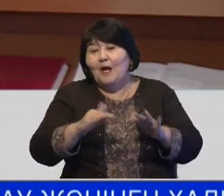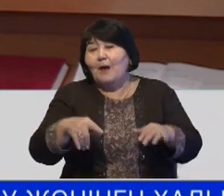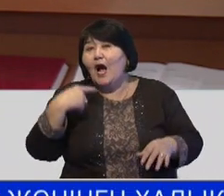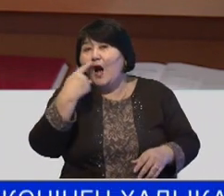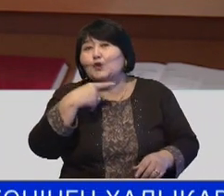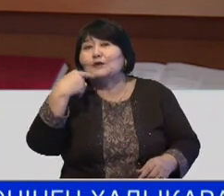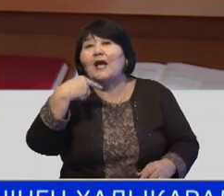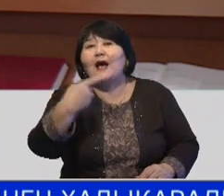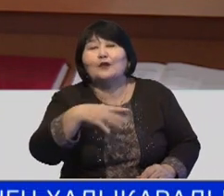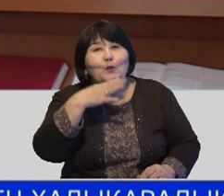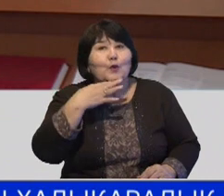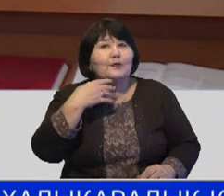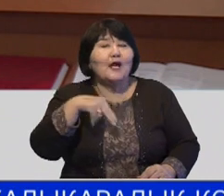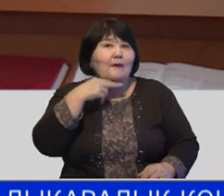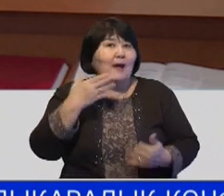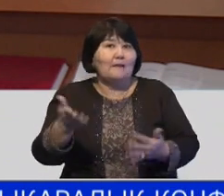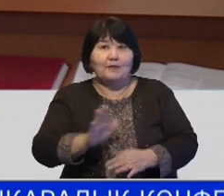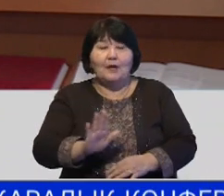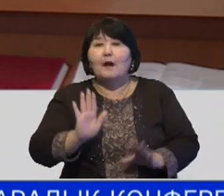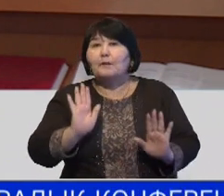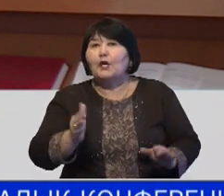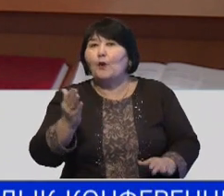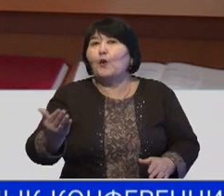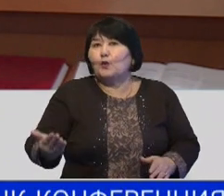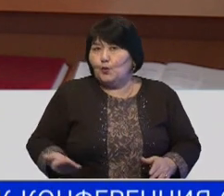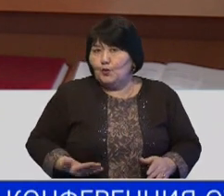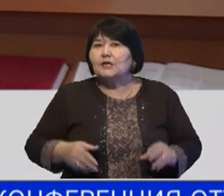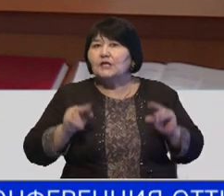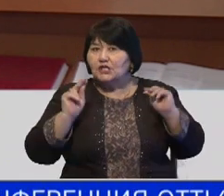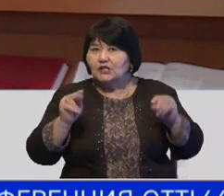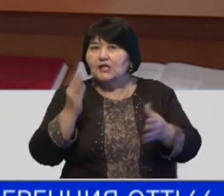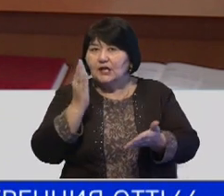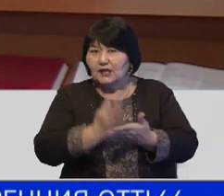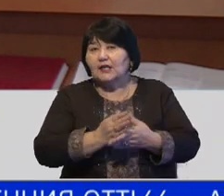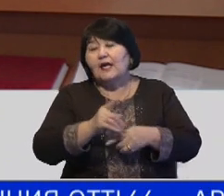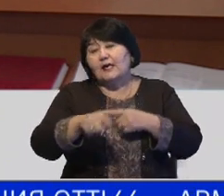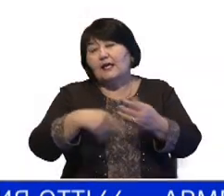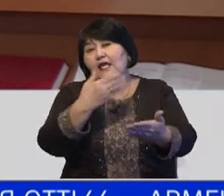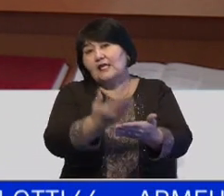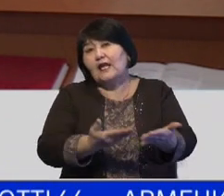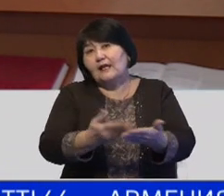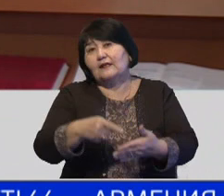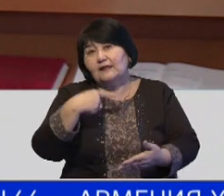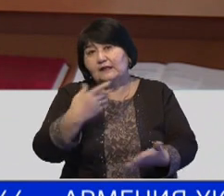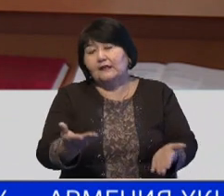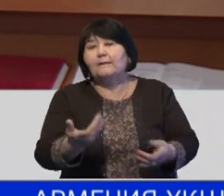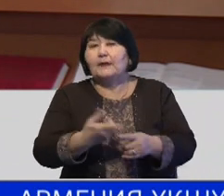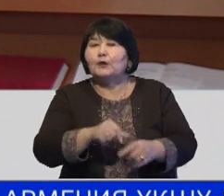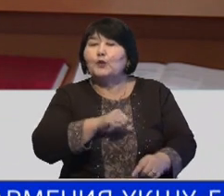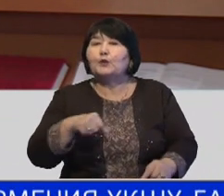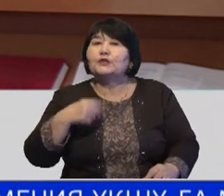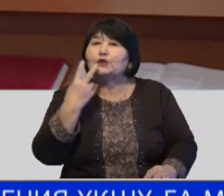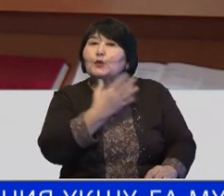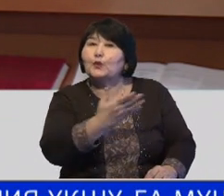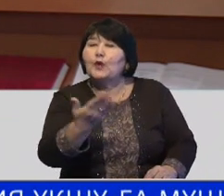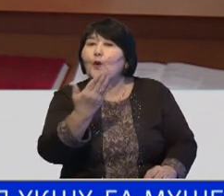аузымен айтылғанға көбіне мән бере бермейді. Бірақ ол өмірдің шындығы екендігі кейін дәлелдеді дейді. Мінекей өзіміз көріп